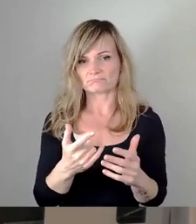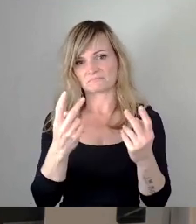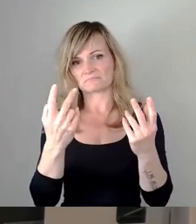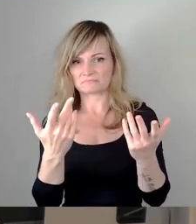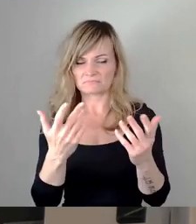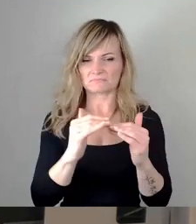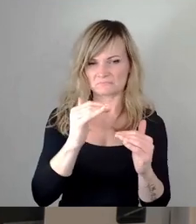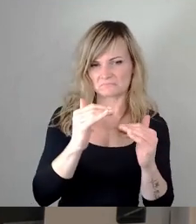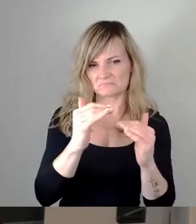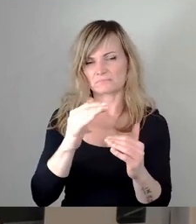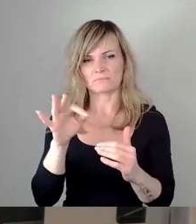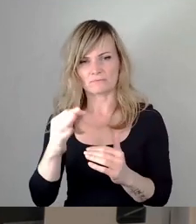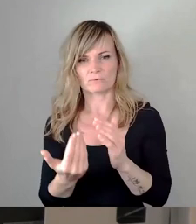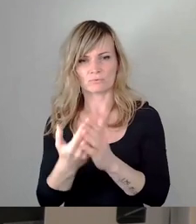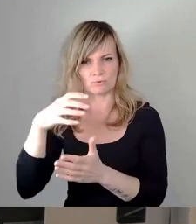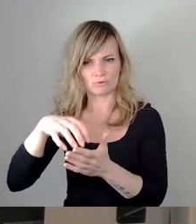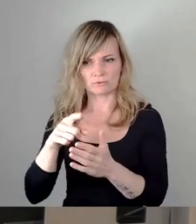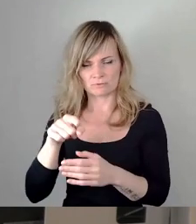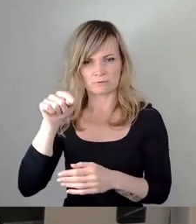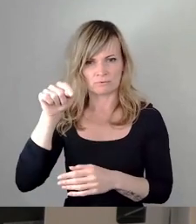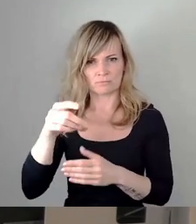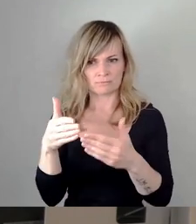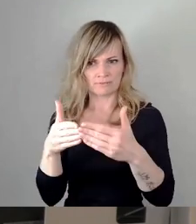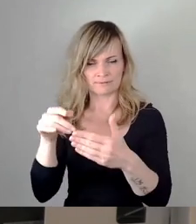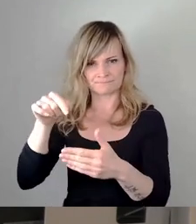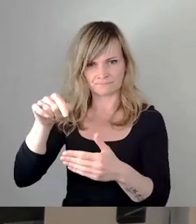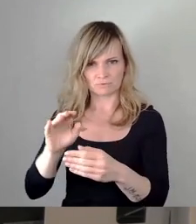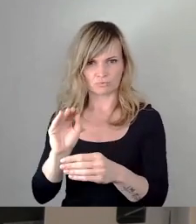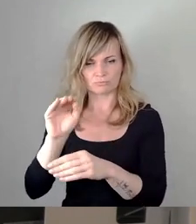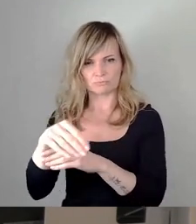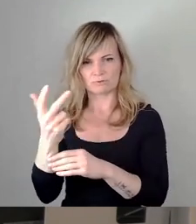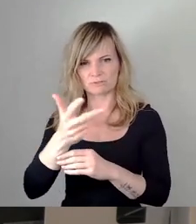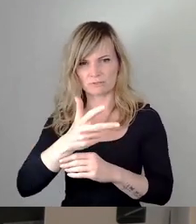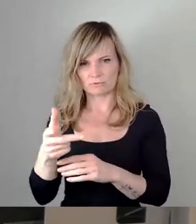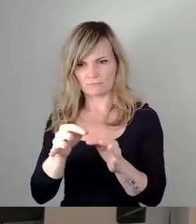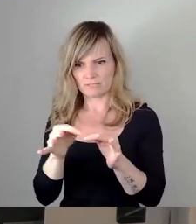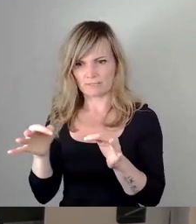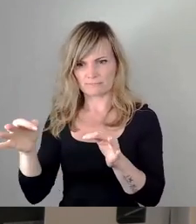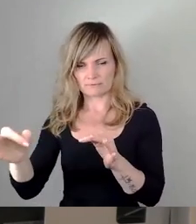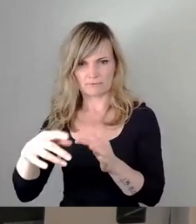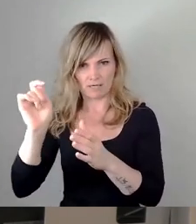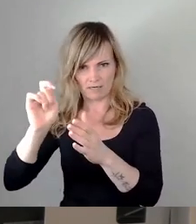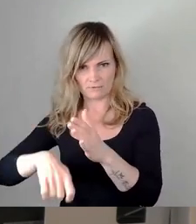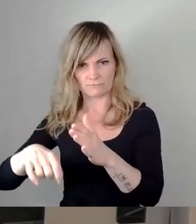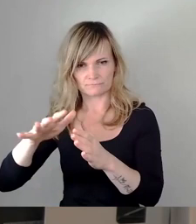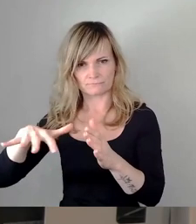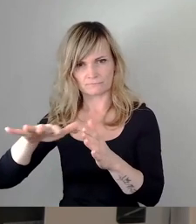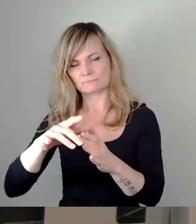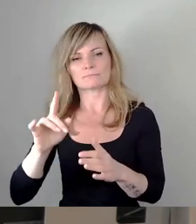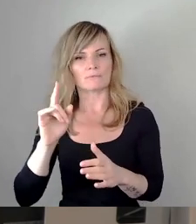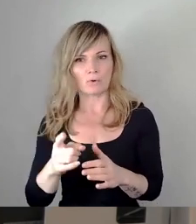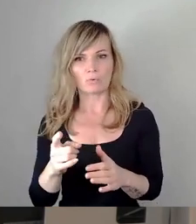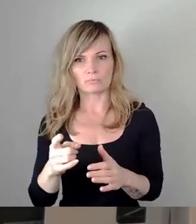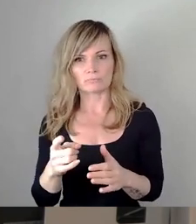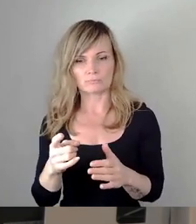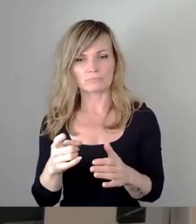für die Neustadt dann auch an dieser Stelle, sind ja immerhin über 3000 Quadratmeter, die dort nochmal angekauft werden, dann auch eine Freifläche dann